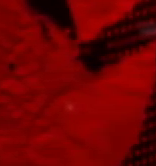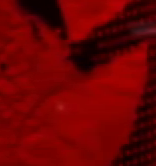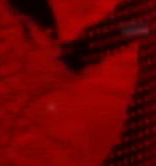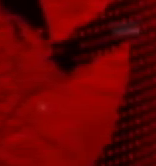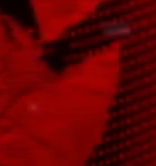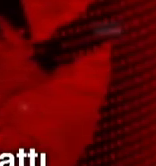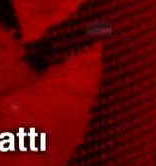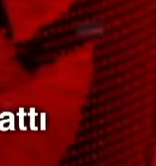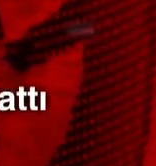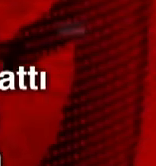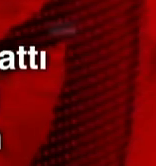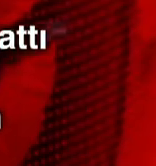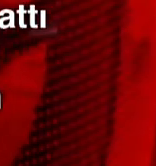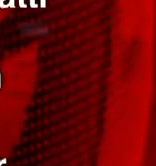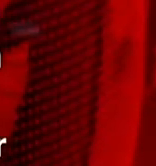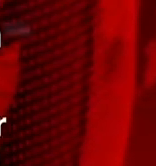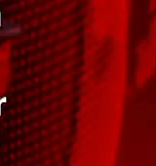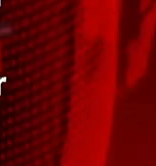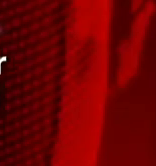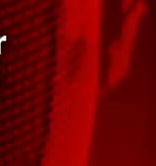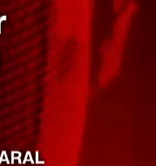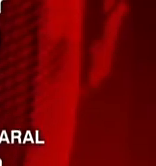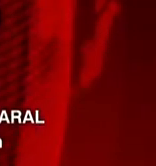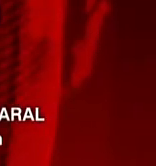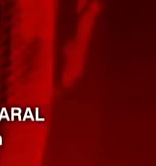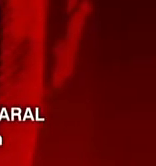yerler için, bir başkadır benim memleketim.